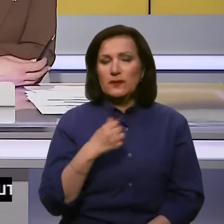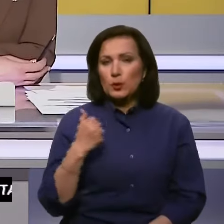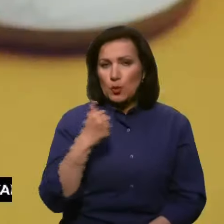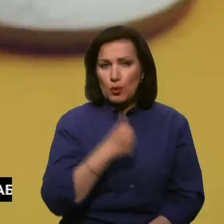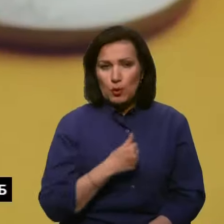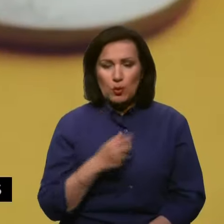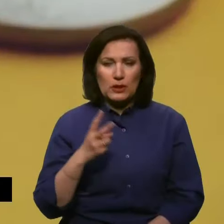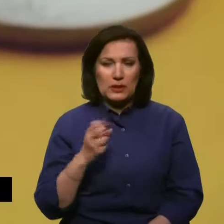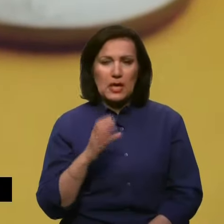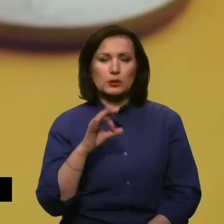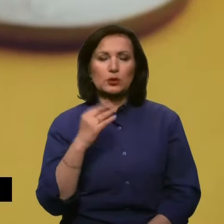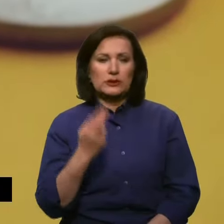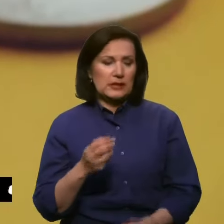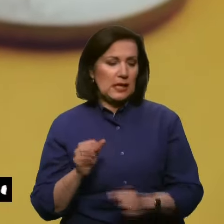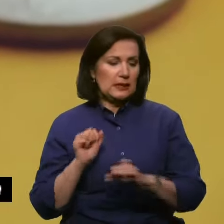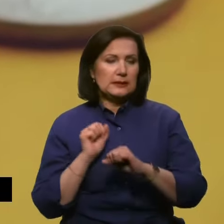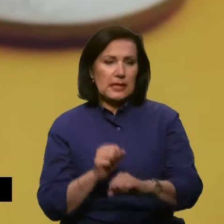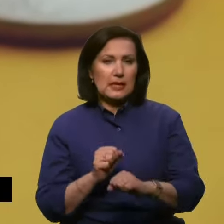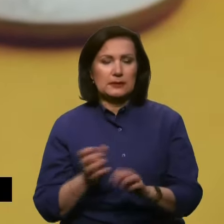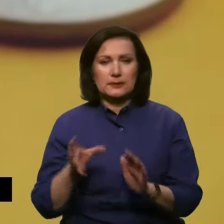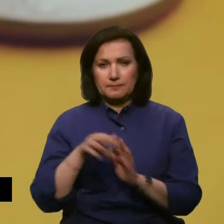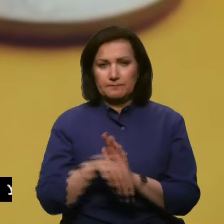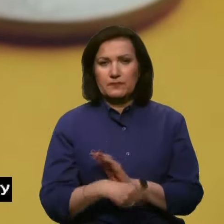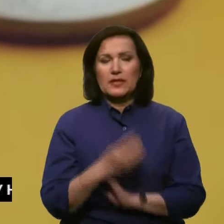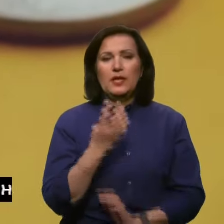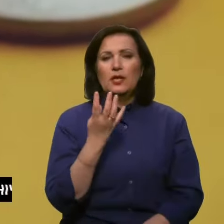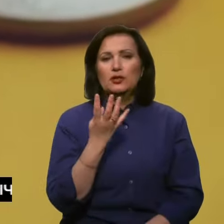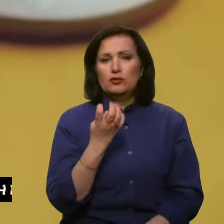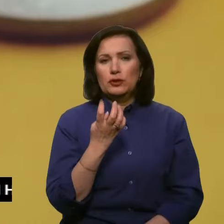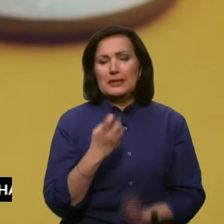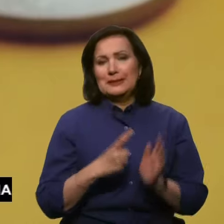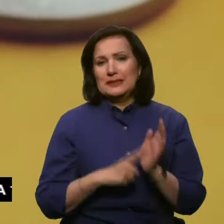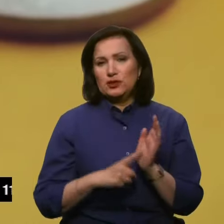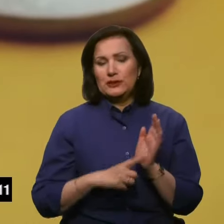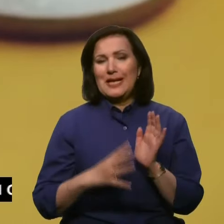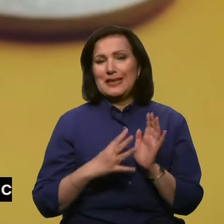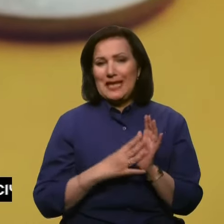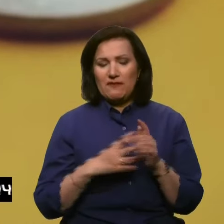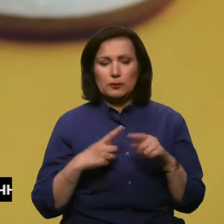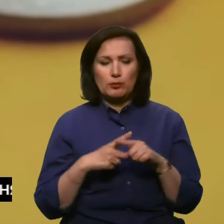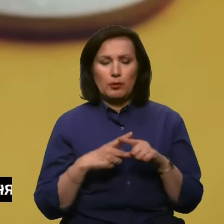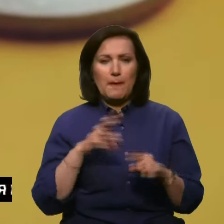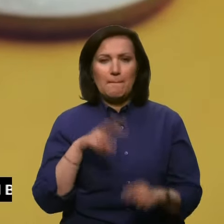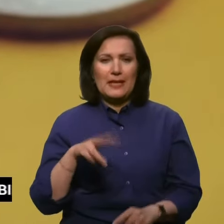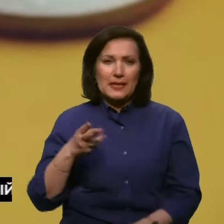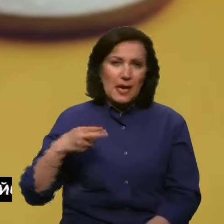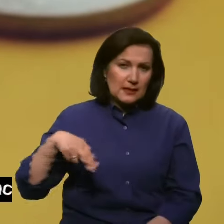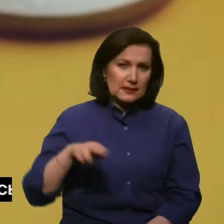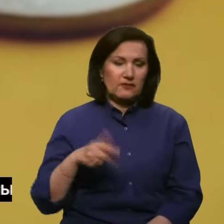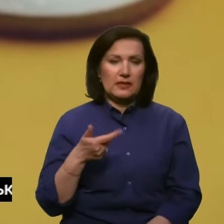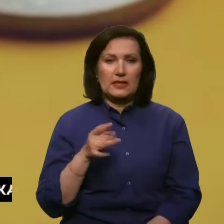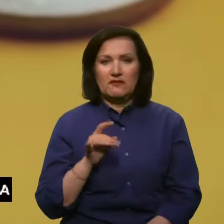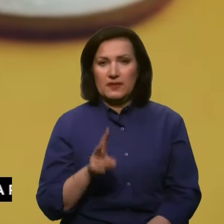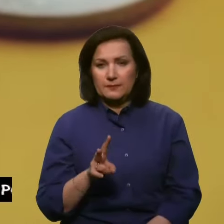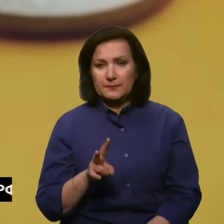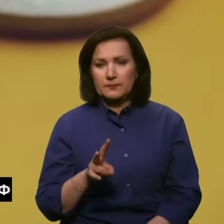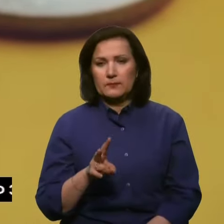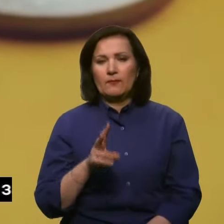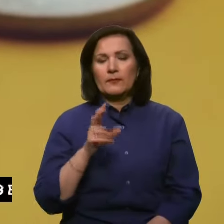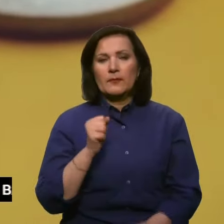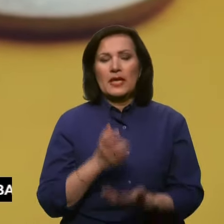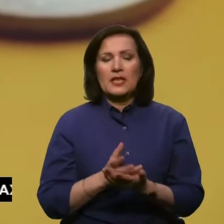2024 року на соціальний захист заклали майже 469,5 мільярдів гривень.